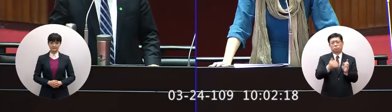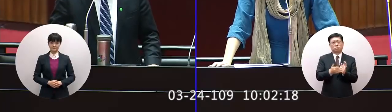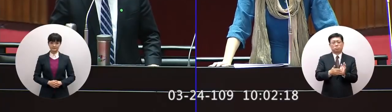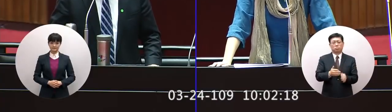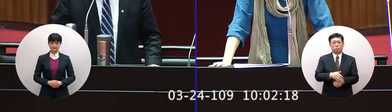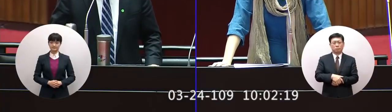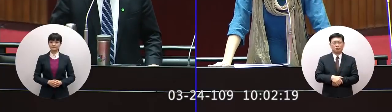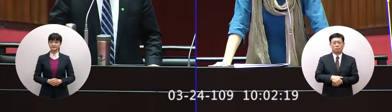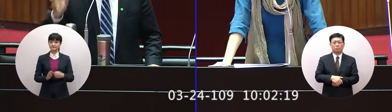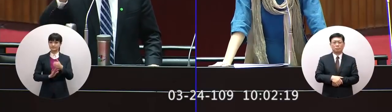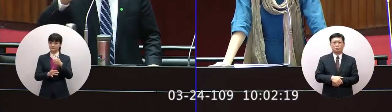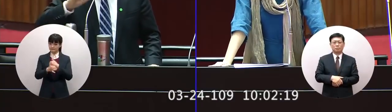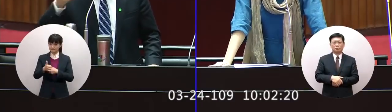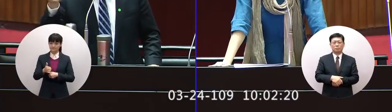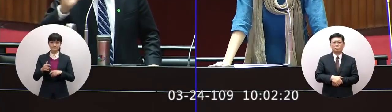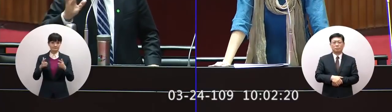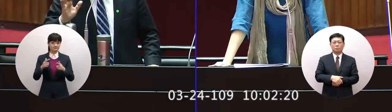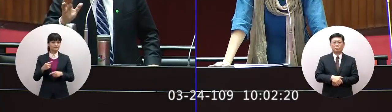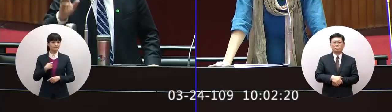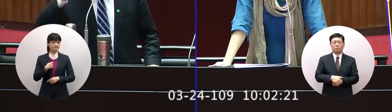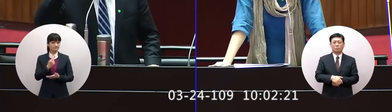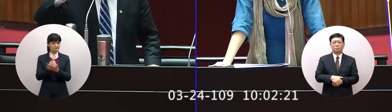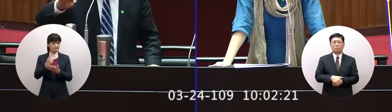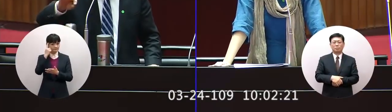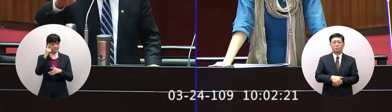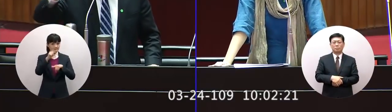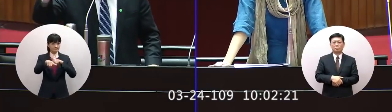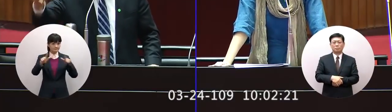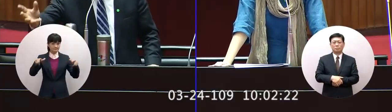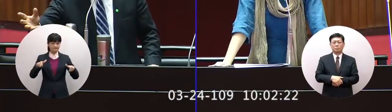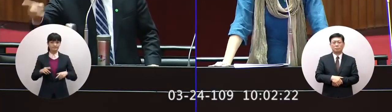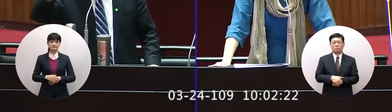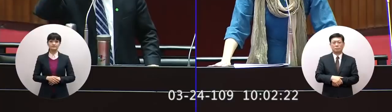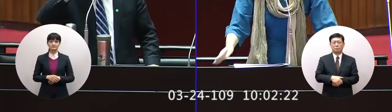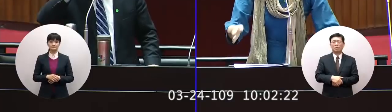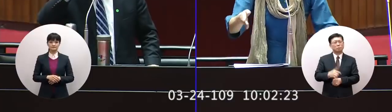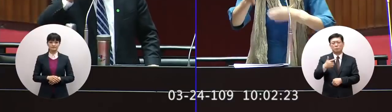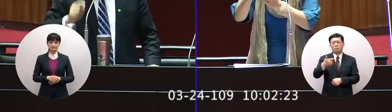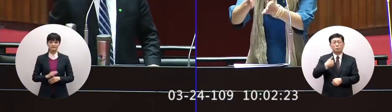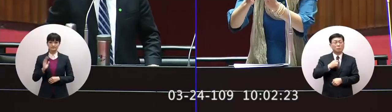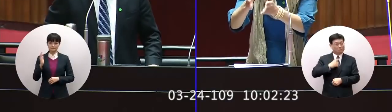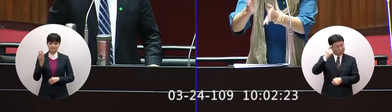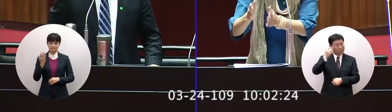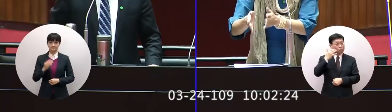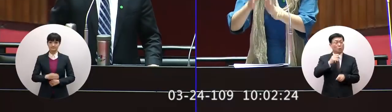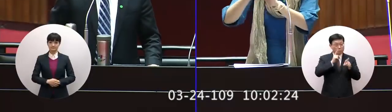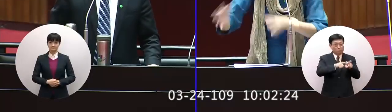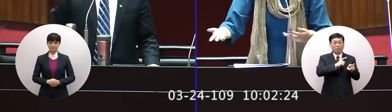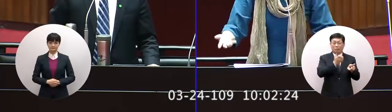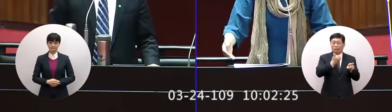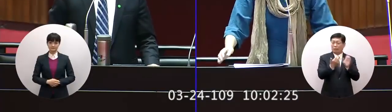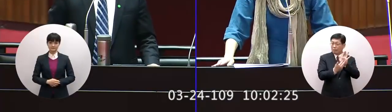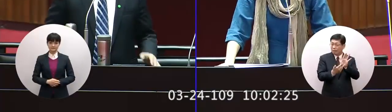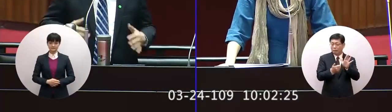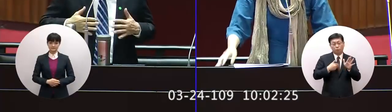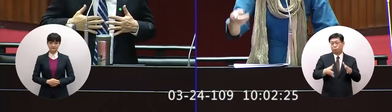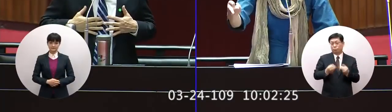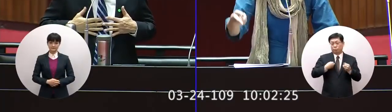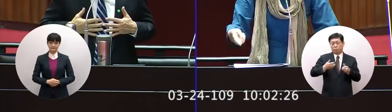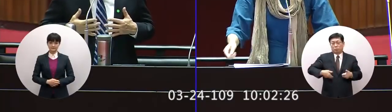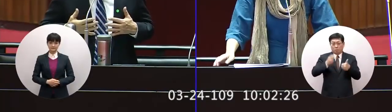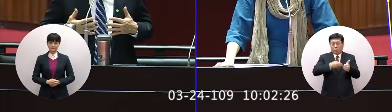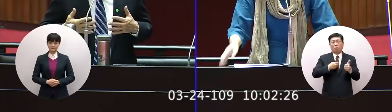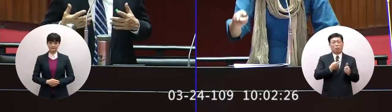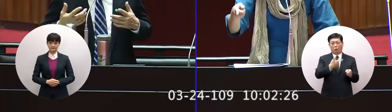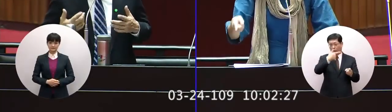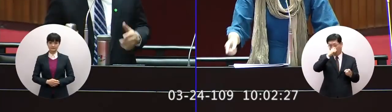用。 委员，这样有见仁见智，有人这样说，有人那样。 我来外一主席公，照你的逻辑，我们就不用发布紧急命令